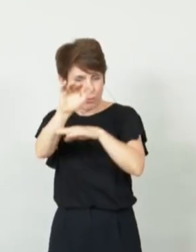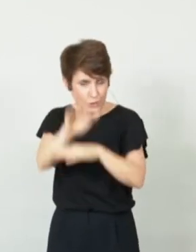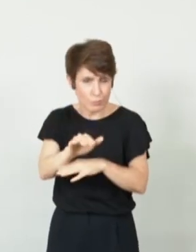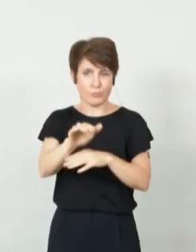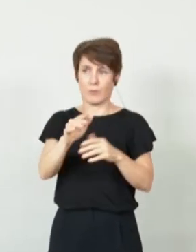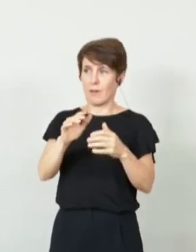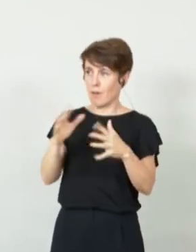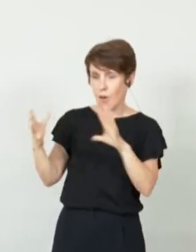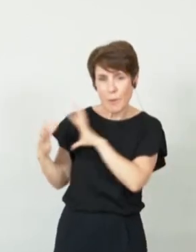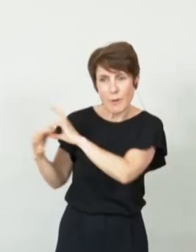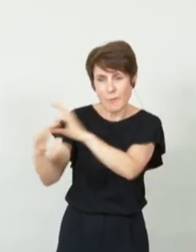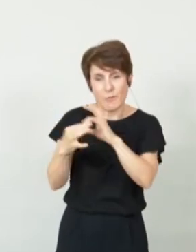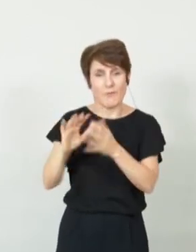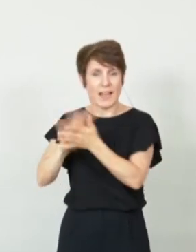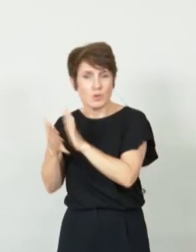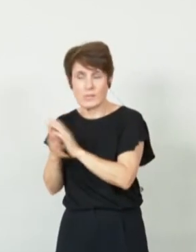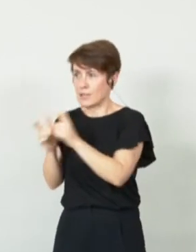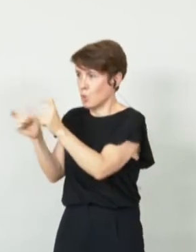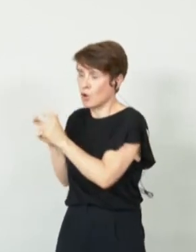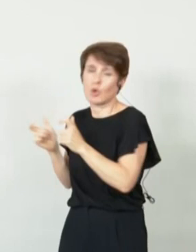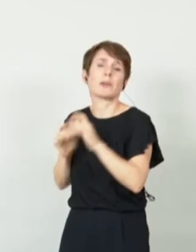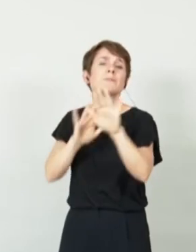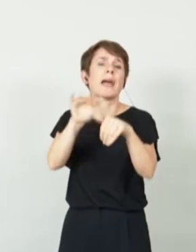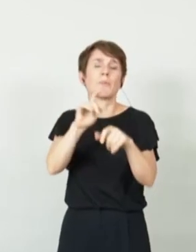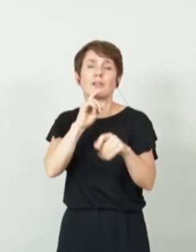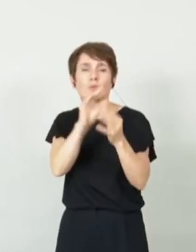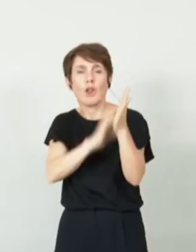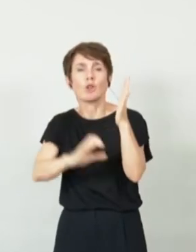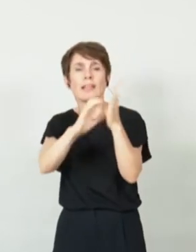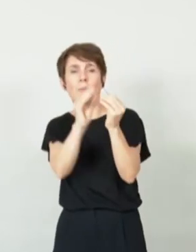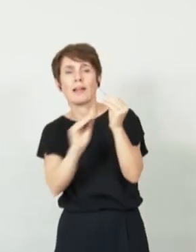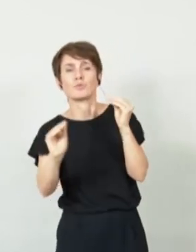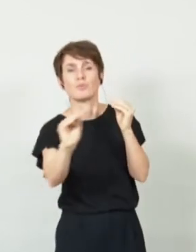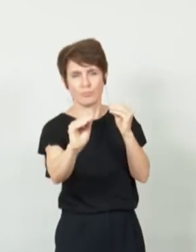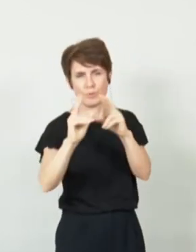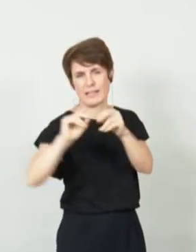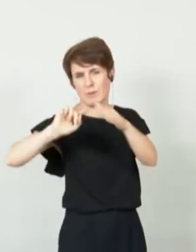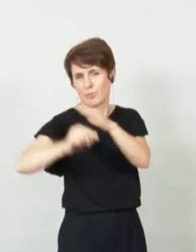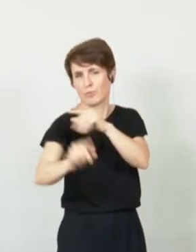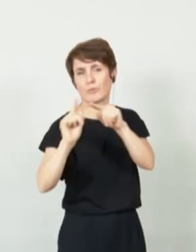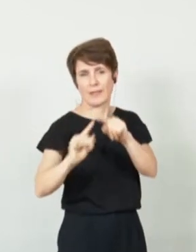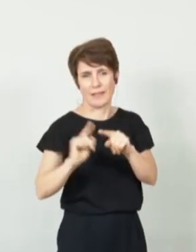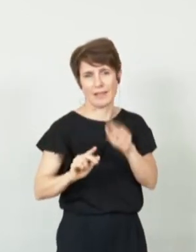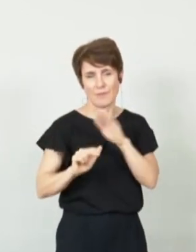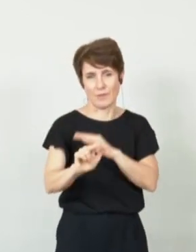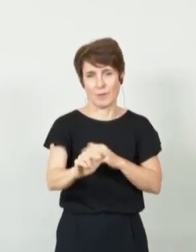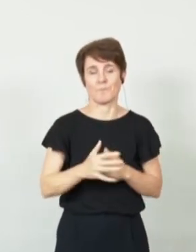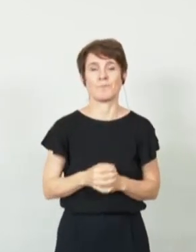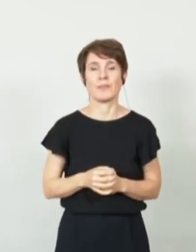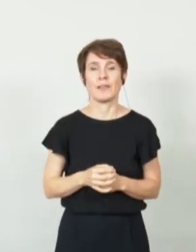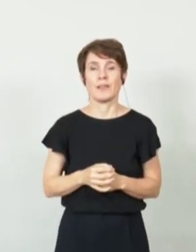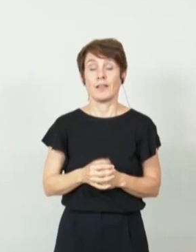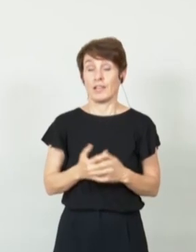entreprises des centaines de délégations mais nous y reviendrons en fait dans une délibération qui va venir dans l'ordre du jour et donc